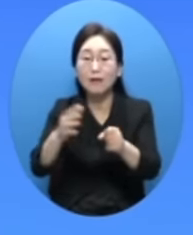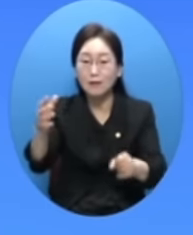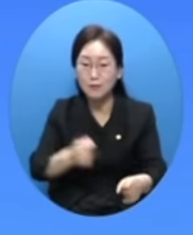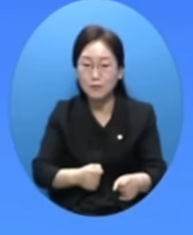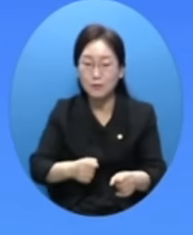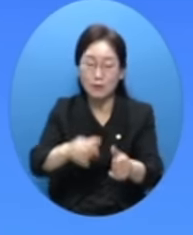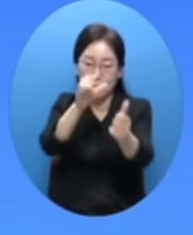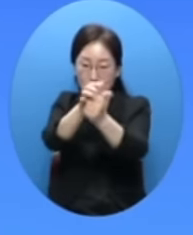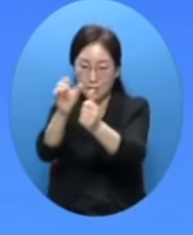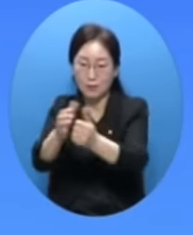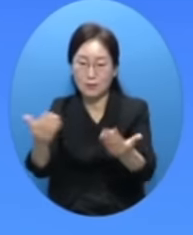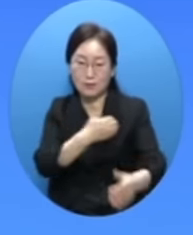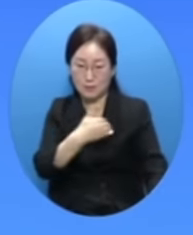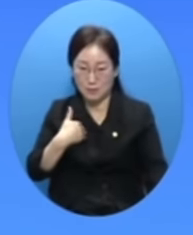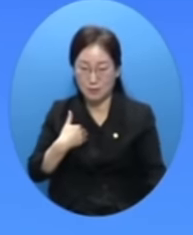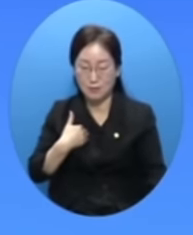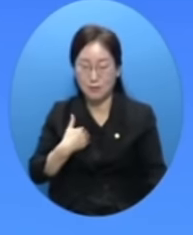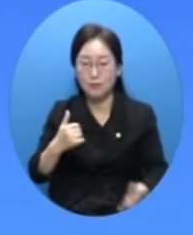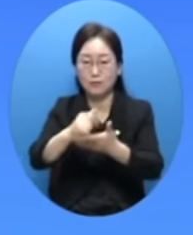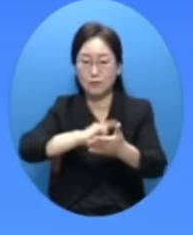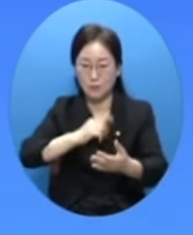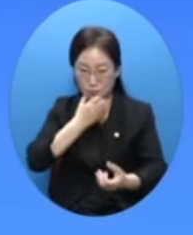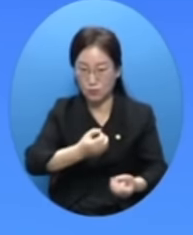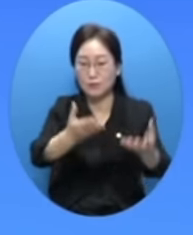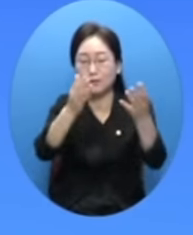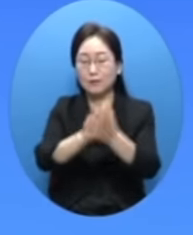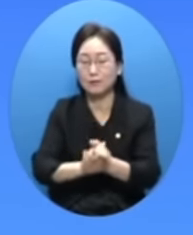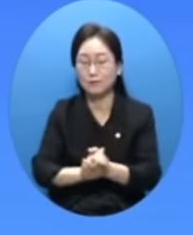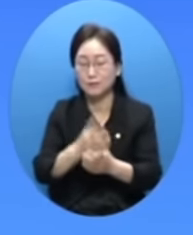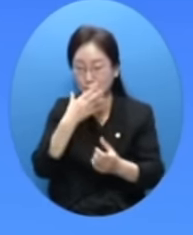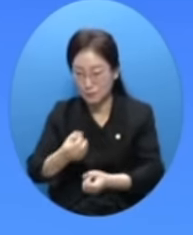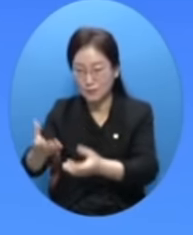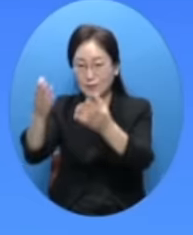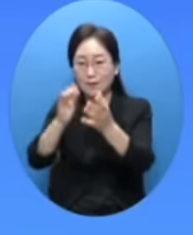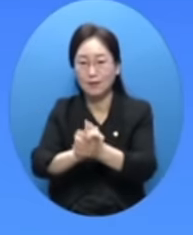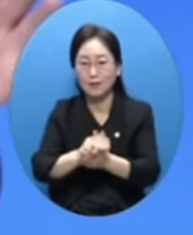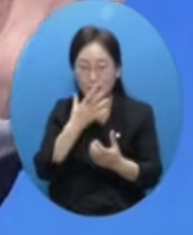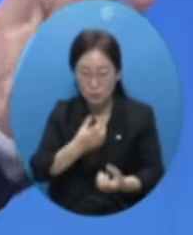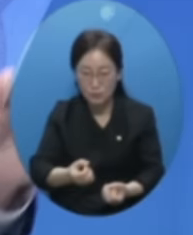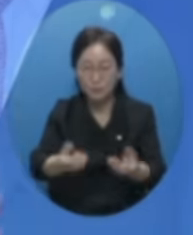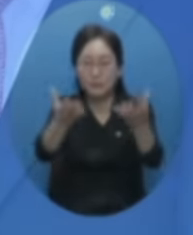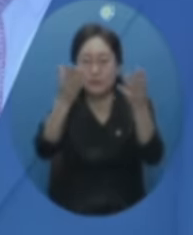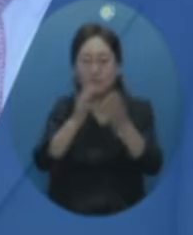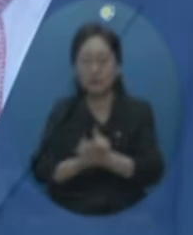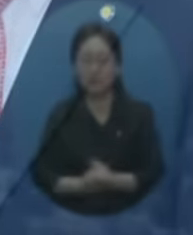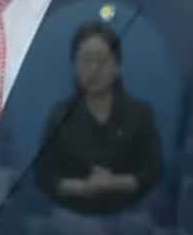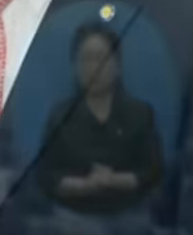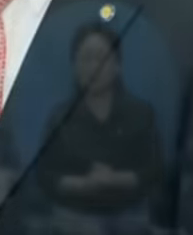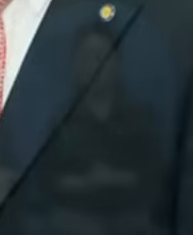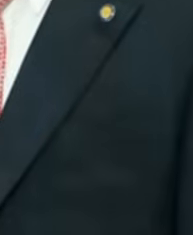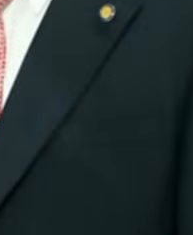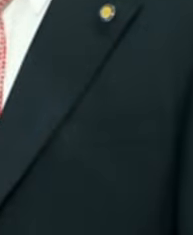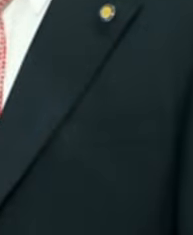맡긴 사명을 잘 감당하는 여러분 모두가 되시기를 주님의 이름으로 축원합니다. 축원합니다. 축원합니다. 축원합니다.